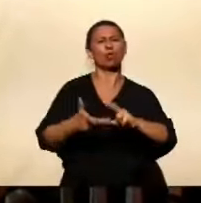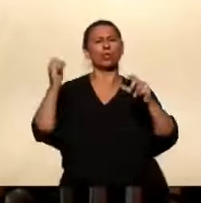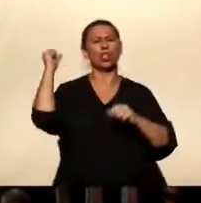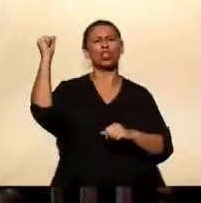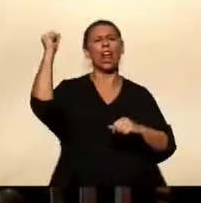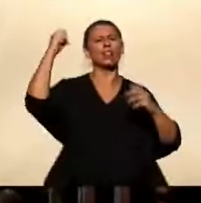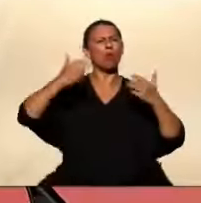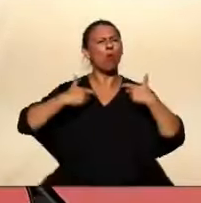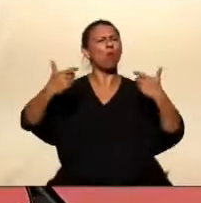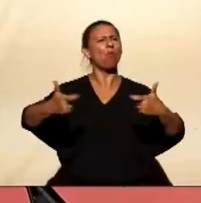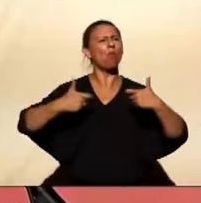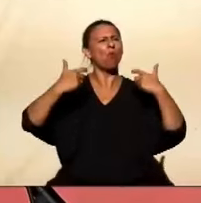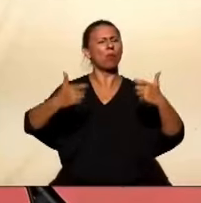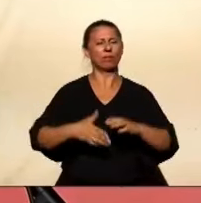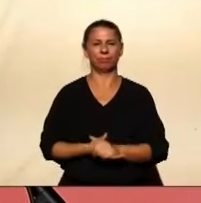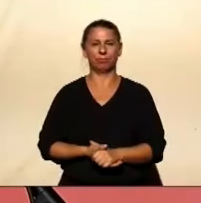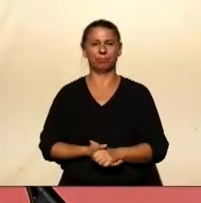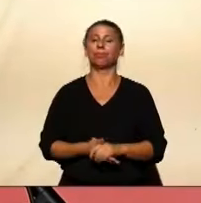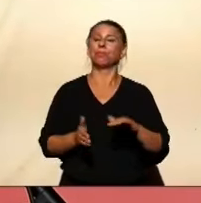Το φεστιβάλ